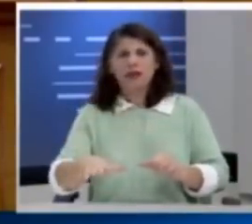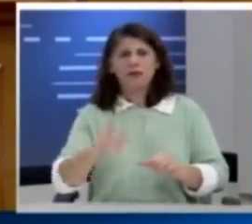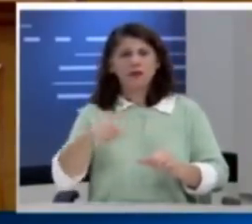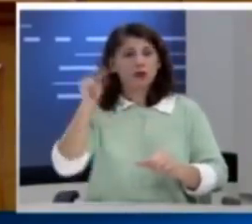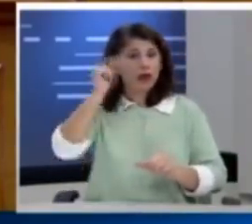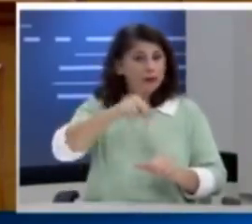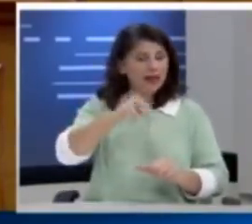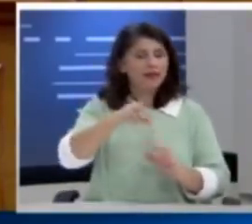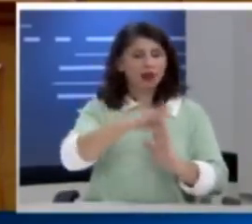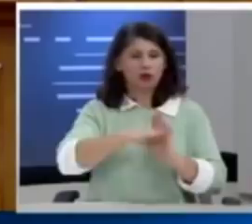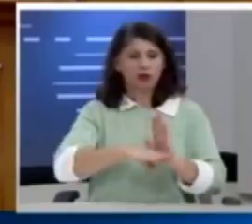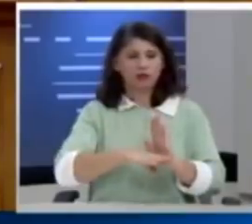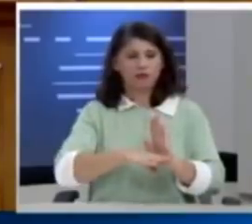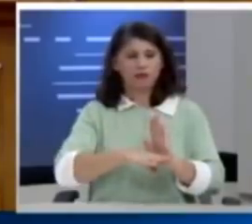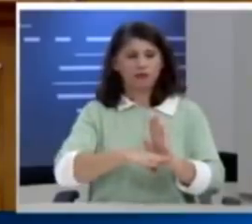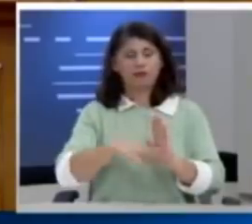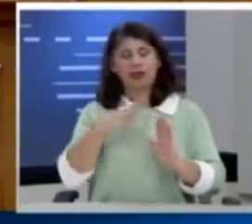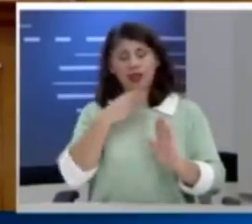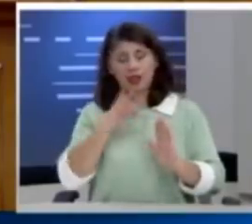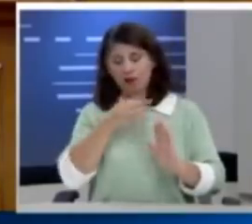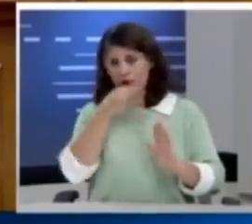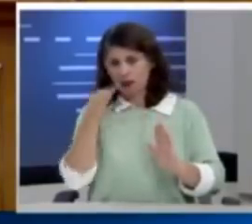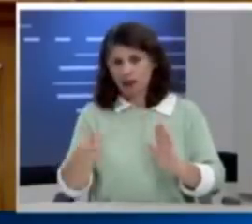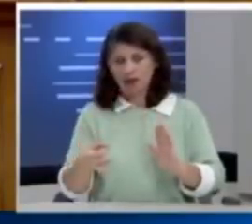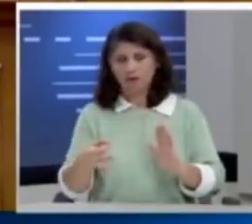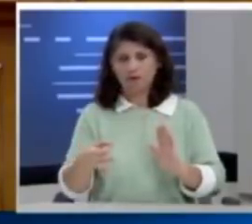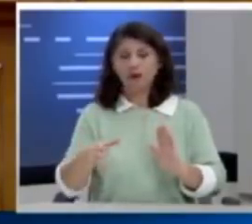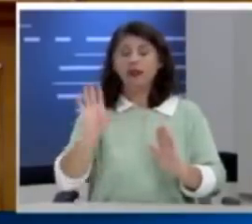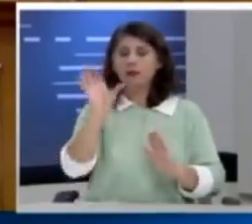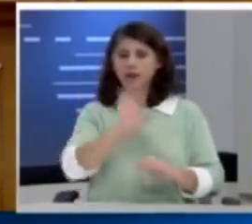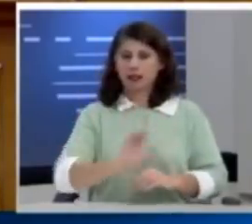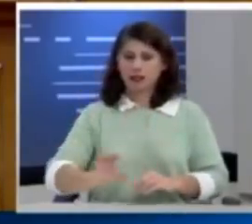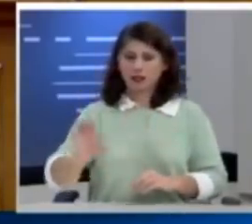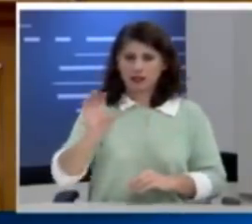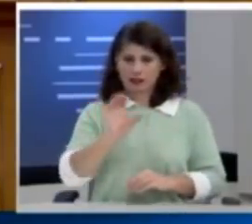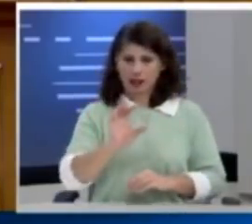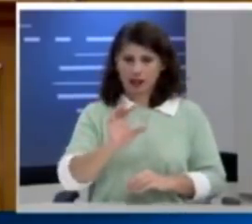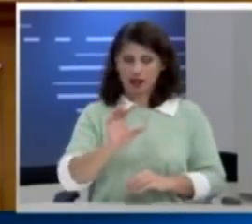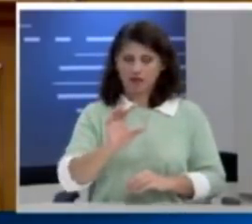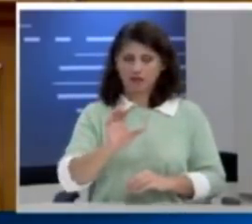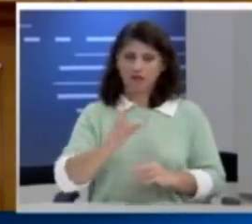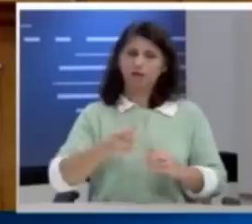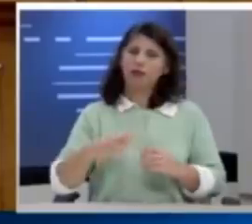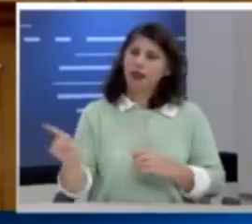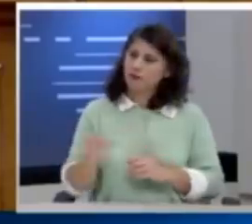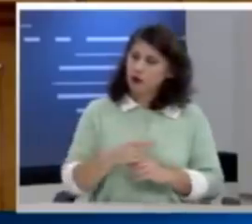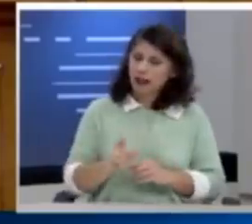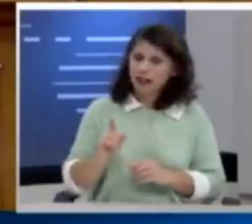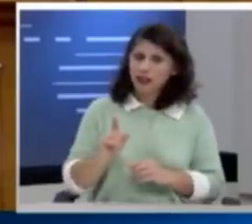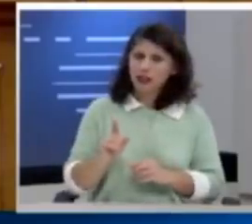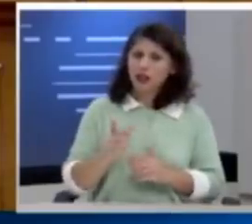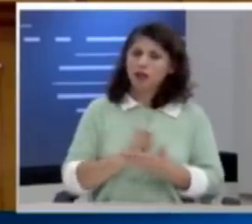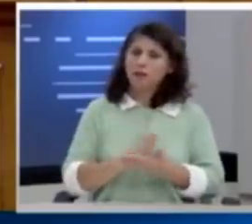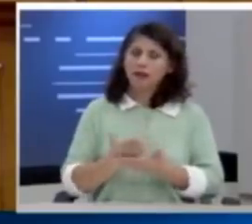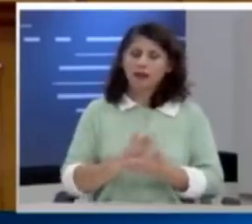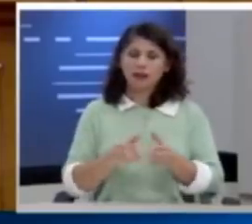το εκμεταλλευτικό σύστημα. Γι' αυτό του λέμε να μην αναζητά επιμέρους διαφορές